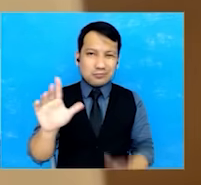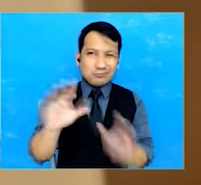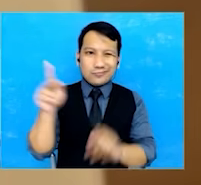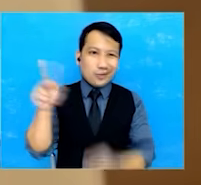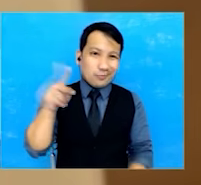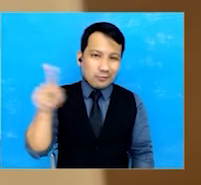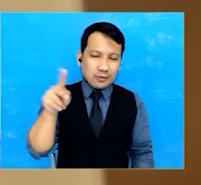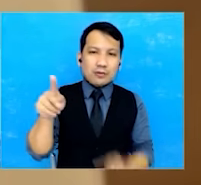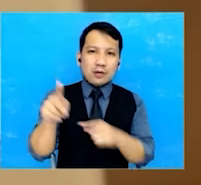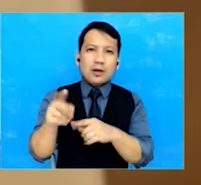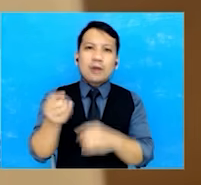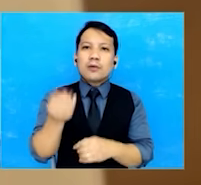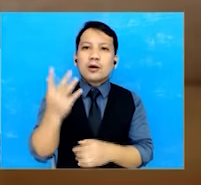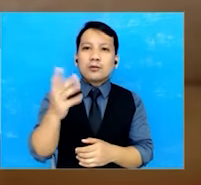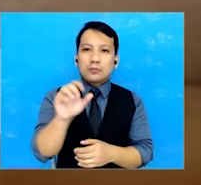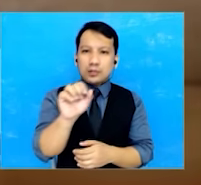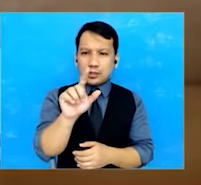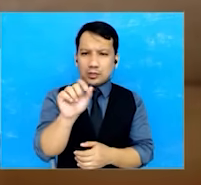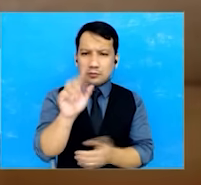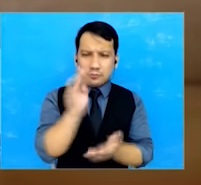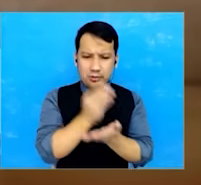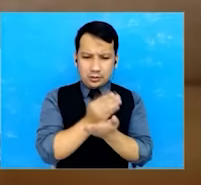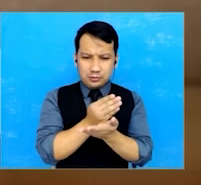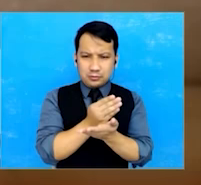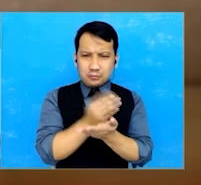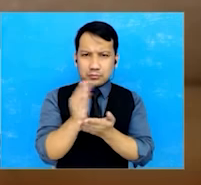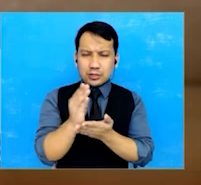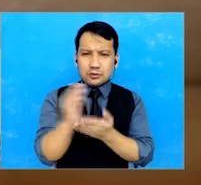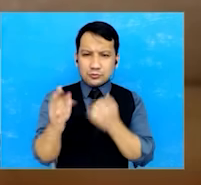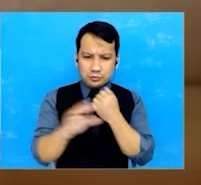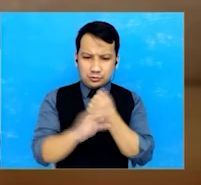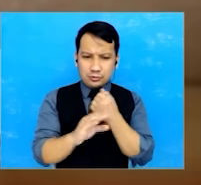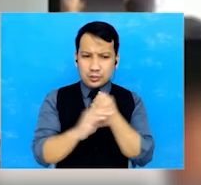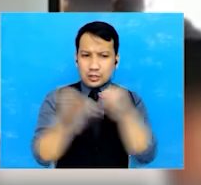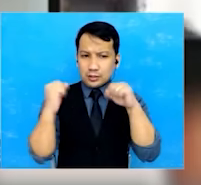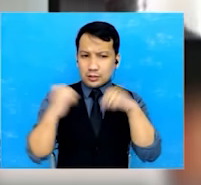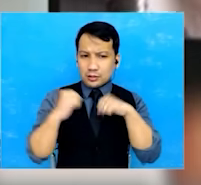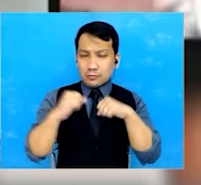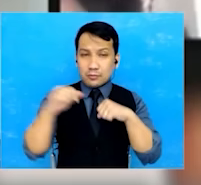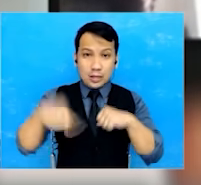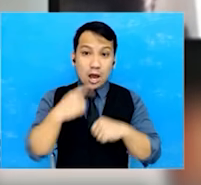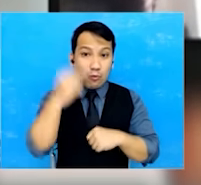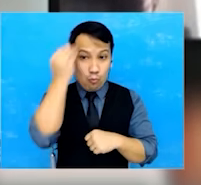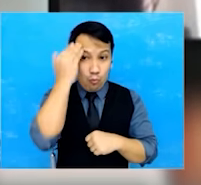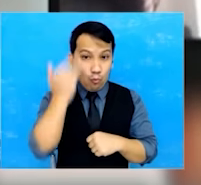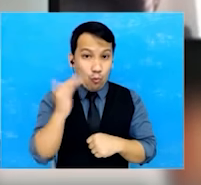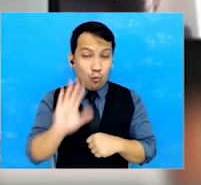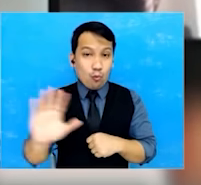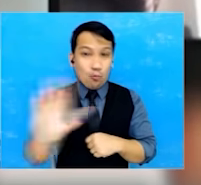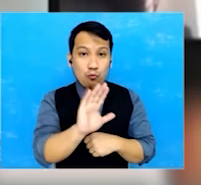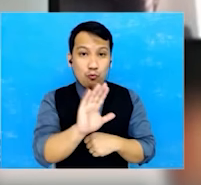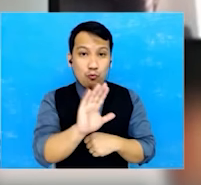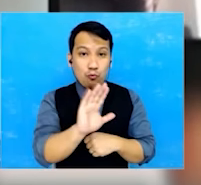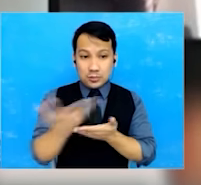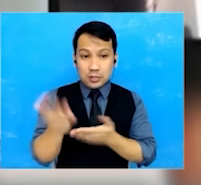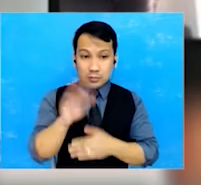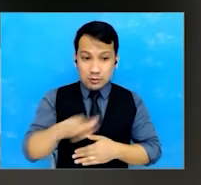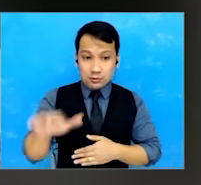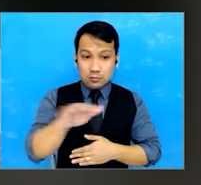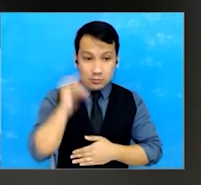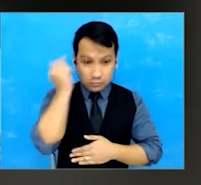sa 11 bilyong piso ang kontrata ng Parmalee Pharmaceutical Corporation para sa mga biniling medical supplies ng